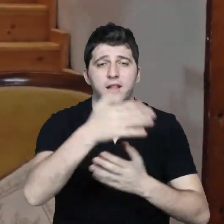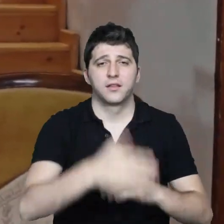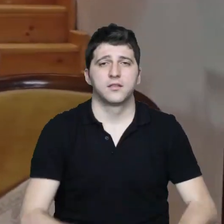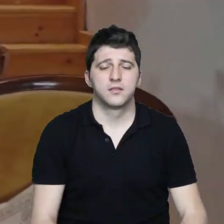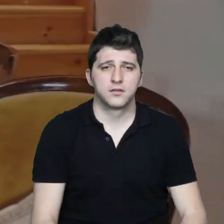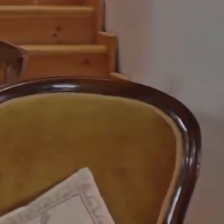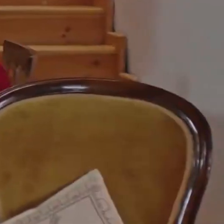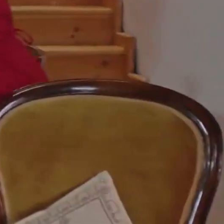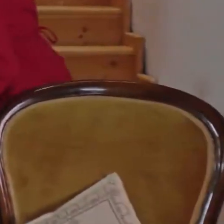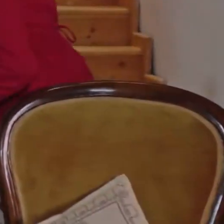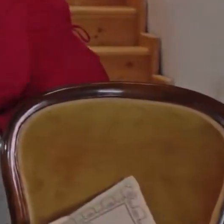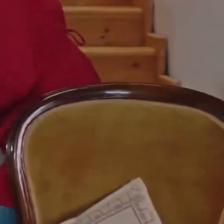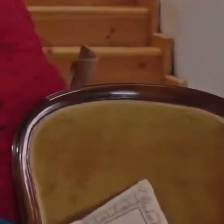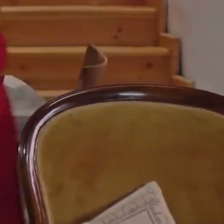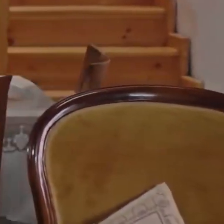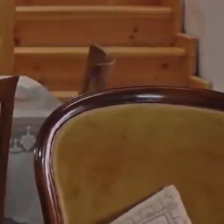bekle.